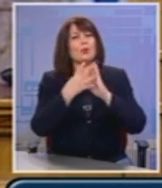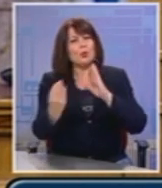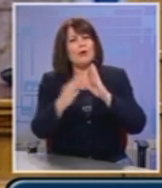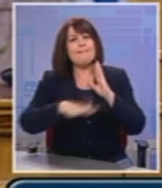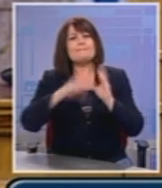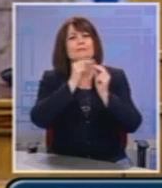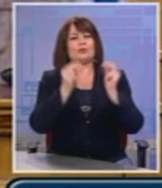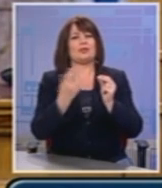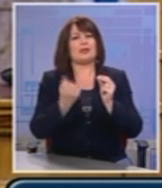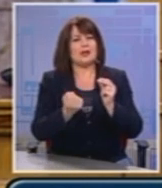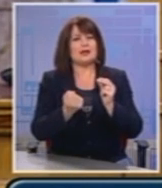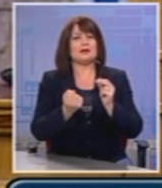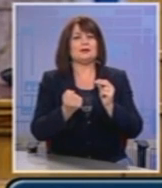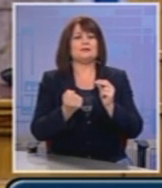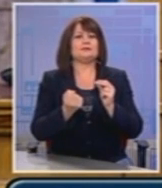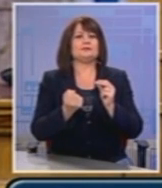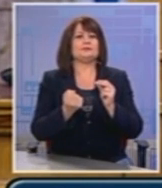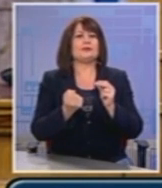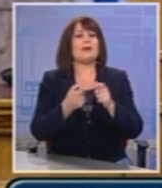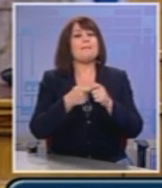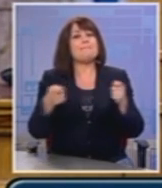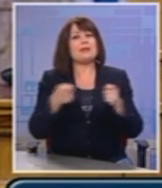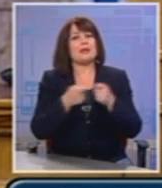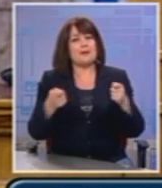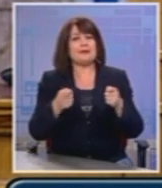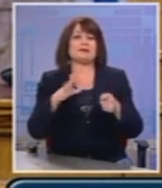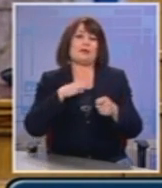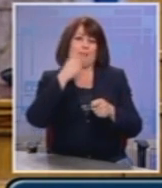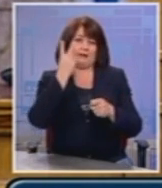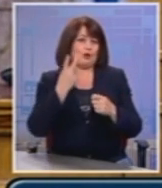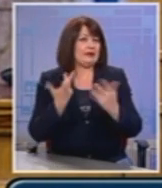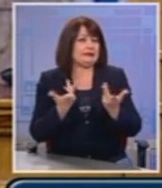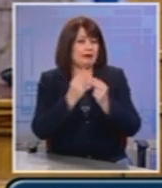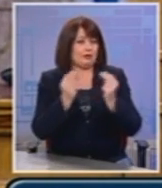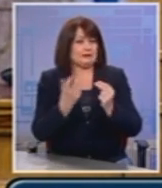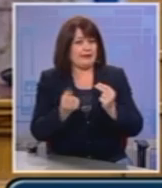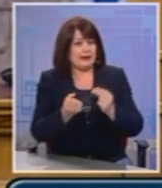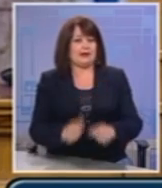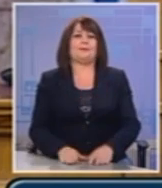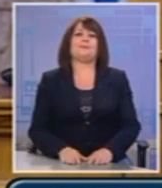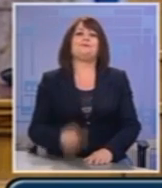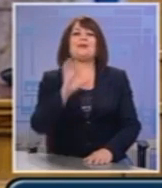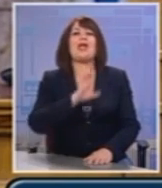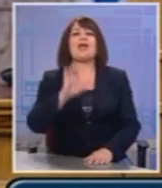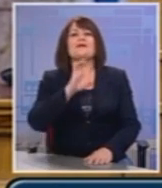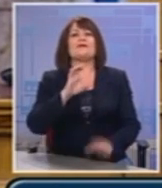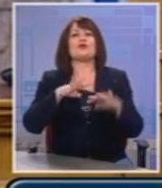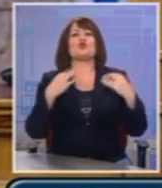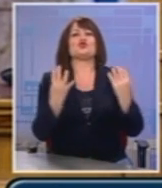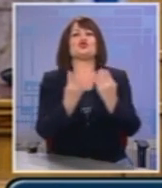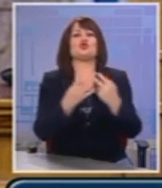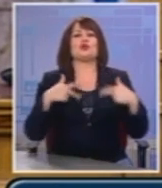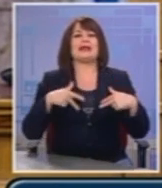θα είχανε τα πουθενά μέτρα στα ανθρώπινα δικαιώματα οι εταίροι της ευρωζώνης τώρα τα κράτη-μέλη